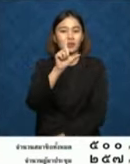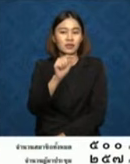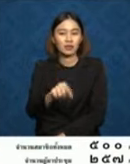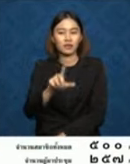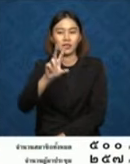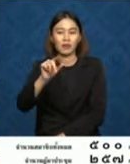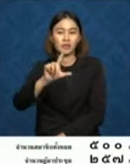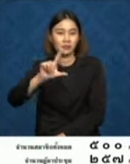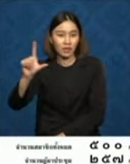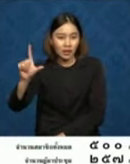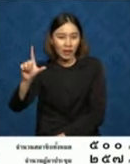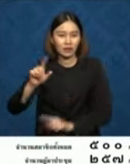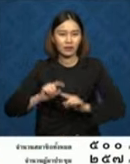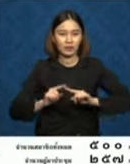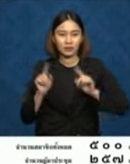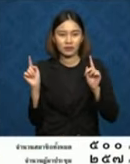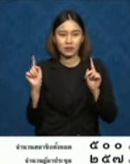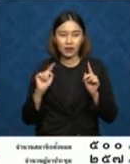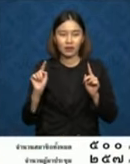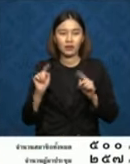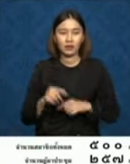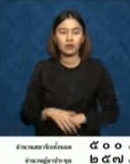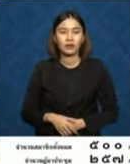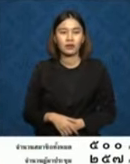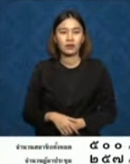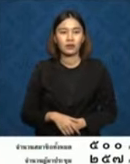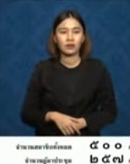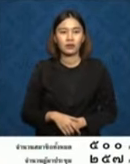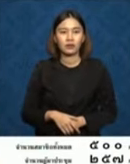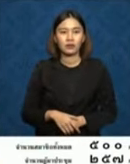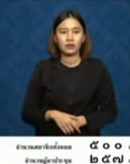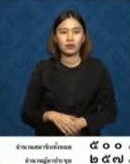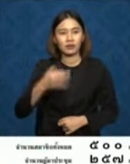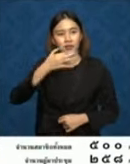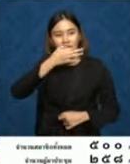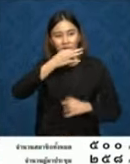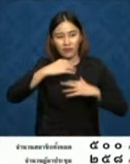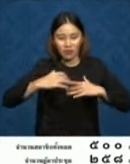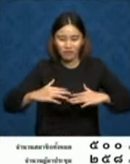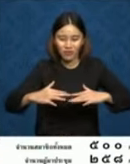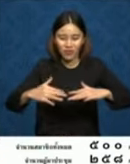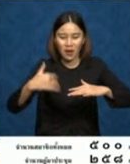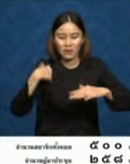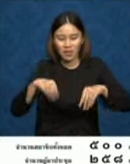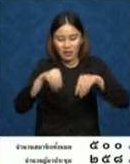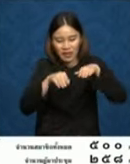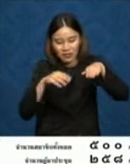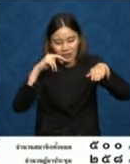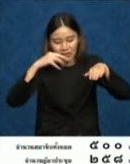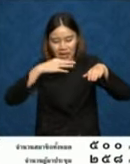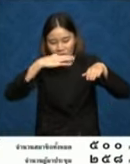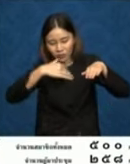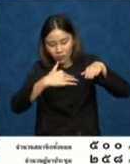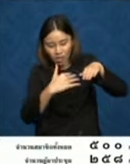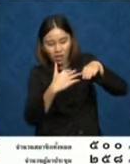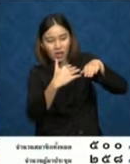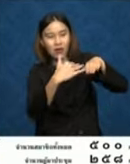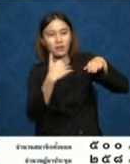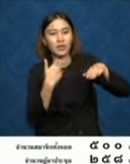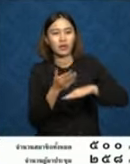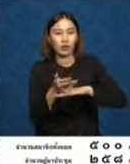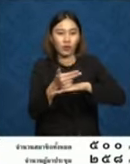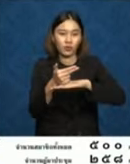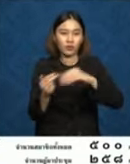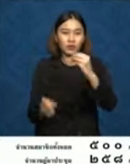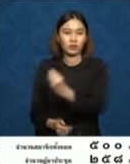ล้านนะครับแต่กลายเป็นว่าเป็นน้ำเซาะใกล้จะถึงพระอุโบสถแล้วขอวิดีโอนิดนึงนะ